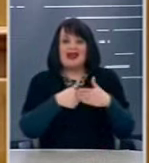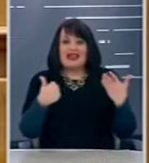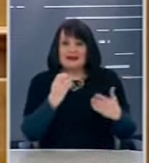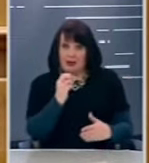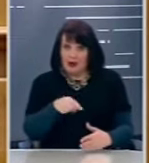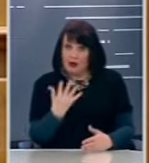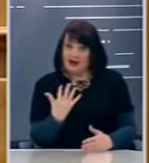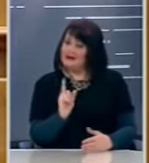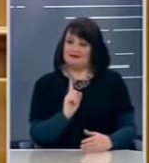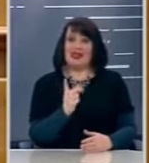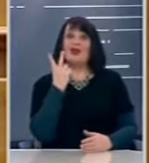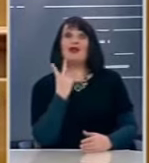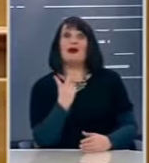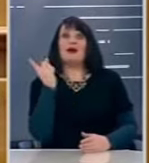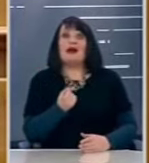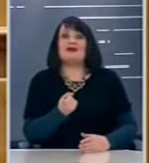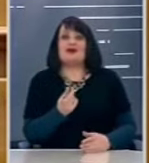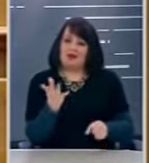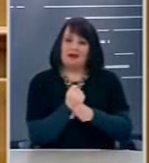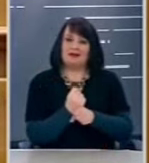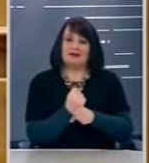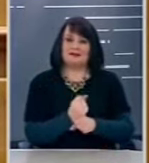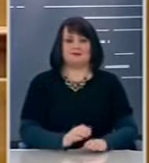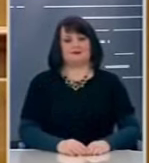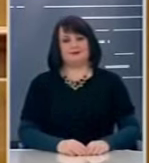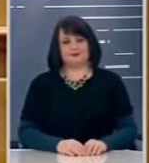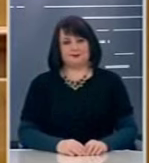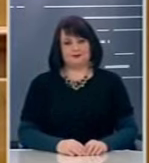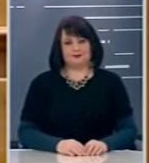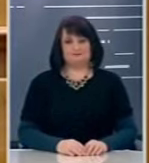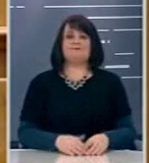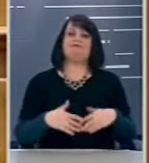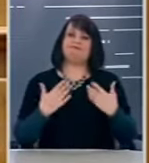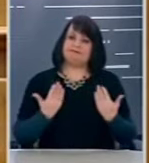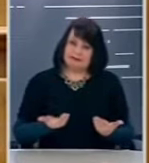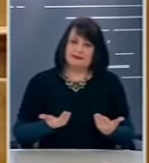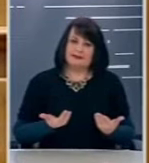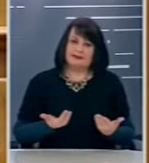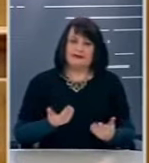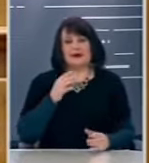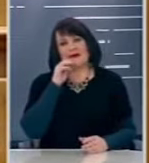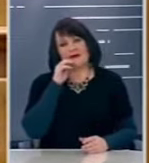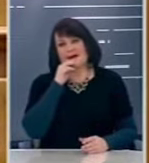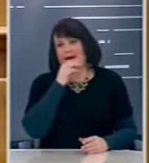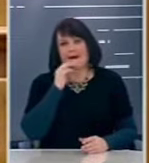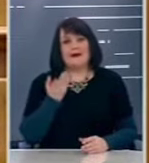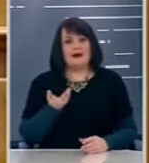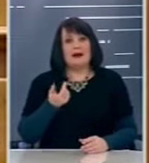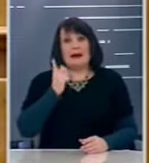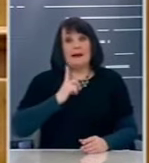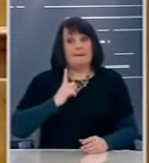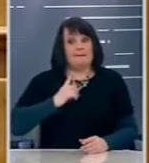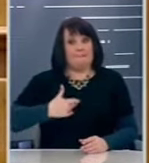0,5. Και την ίδια στιγμή, ενώ οι